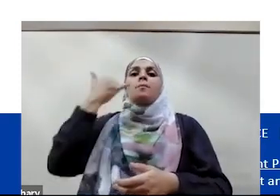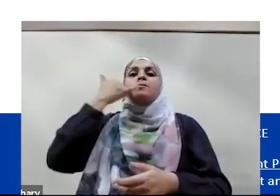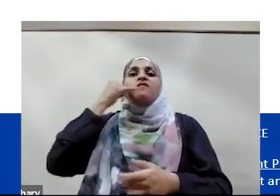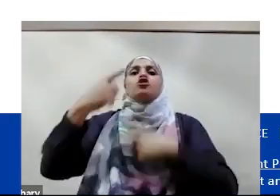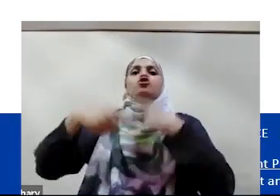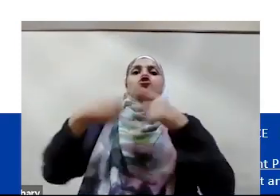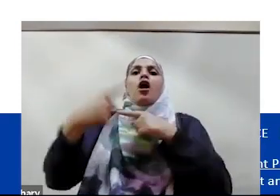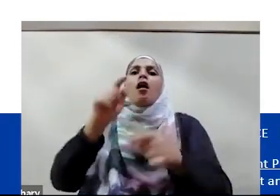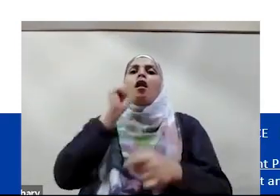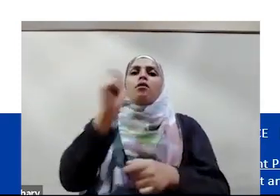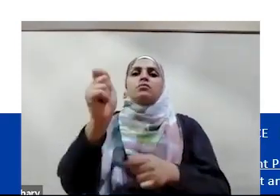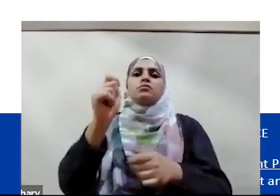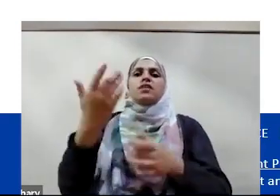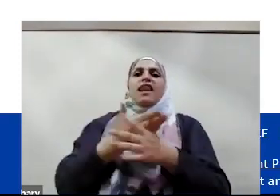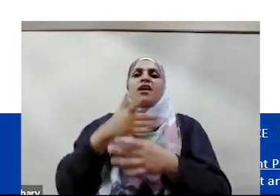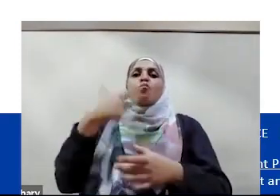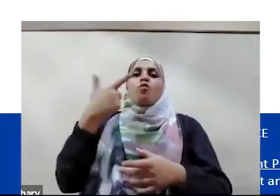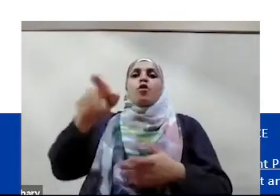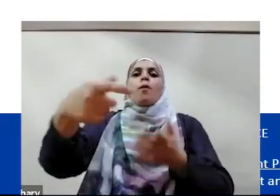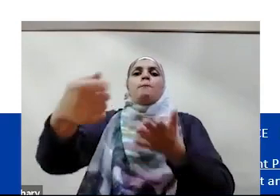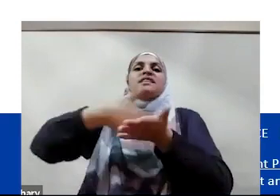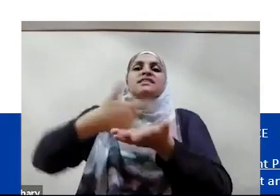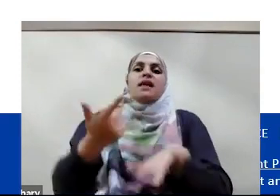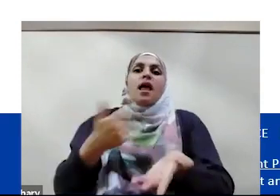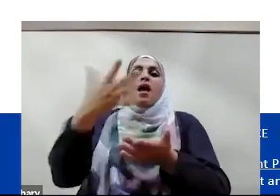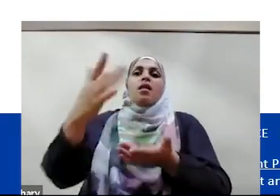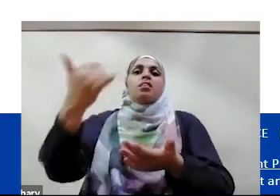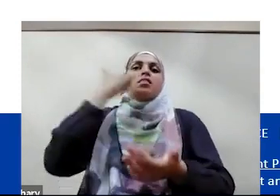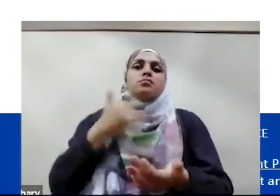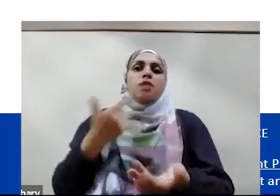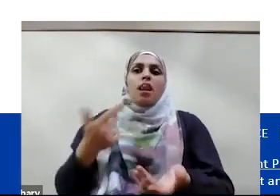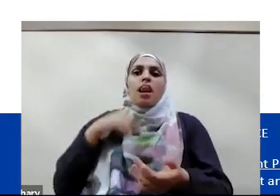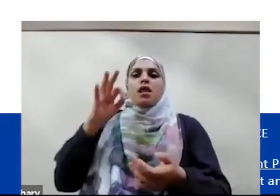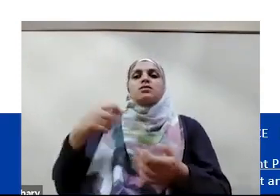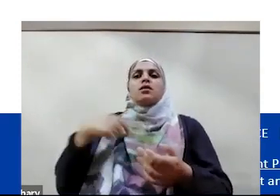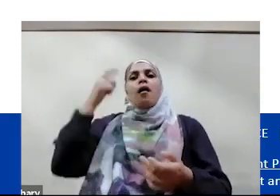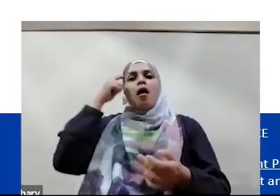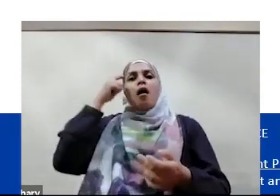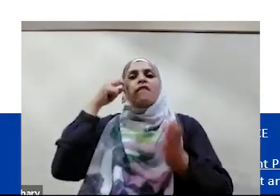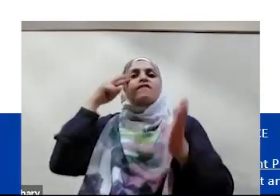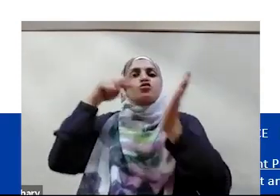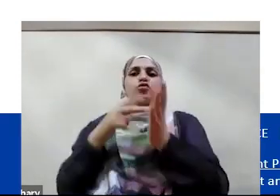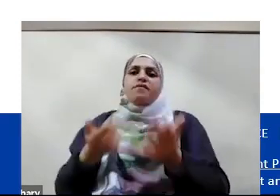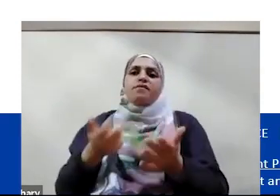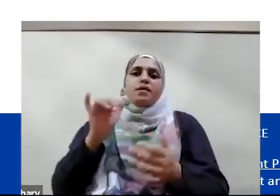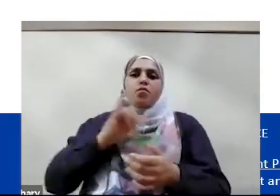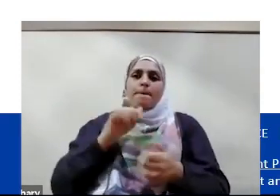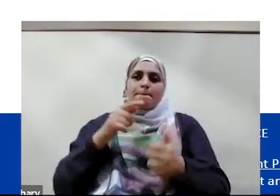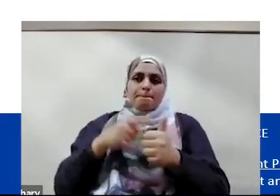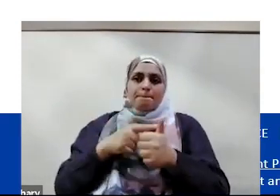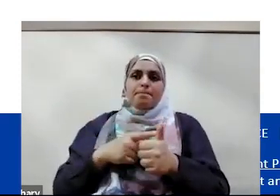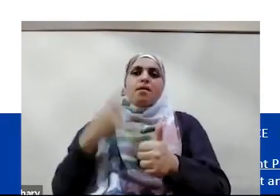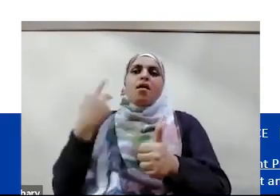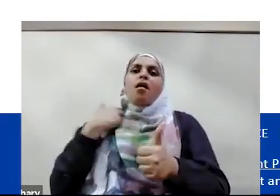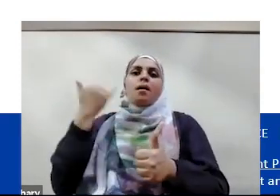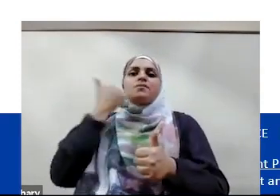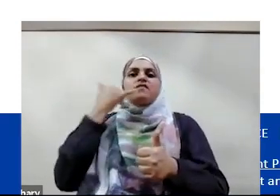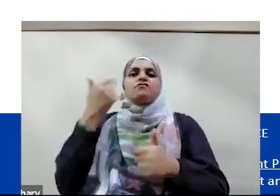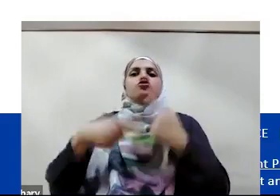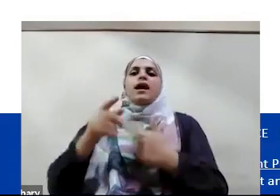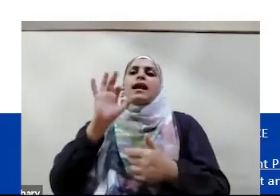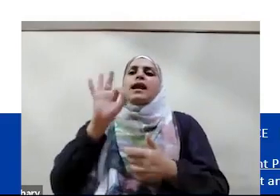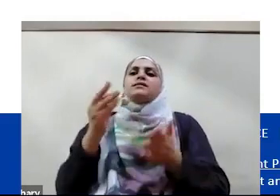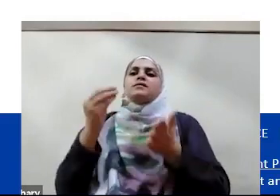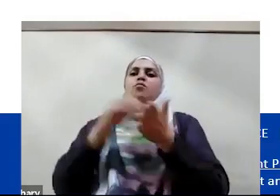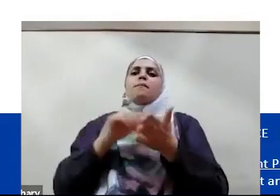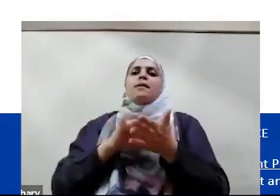حاجة فعلا انتوا بتردوا عليها ونقدر نوصل لكم من خلالها، لان ده احنا